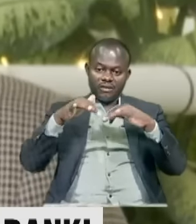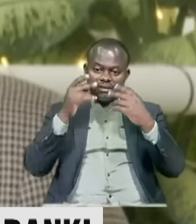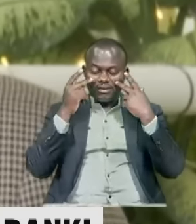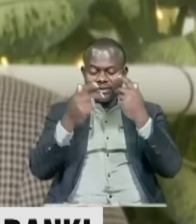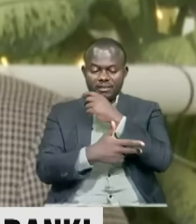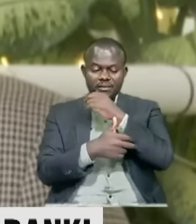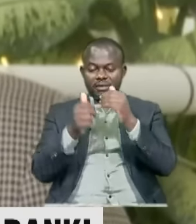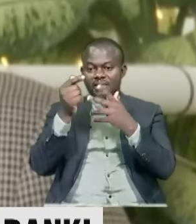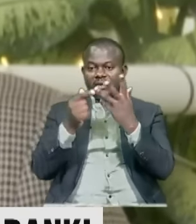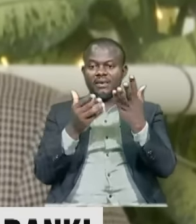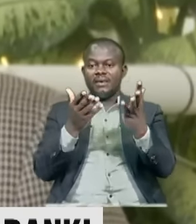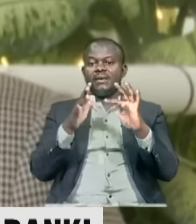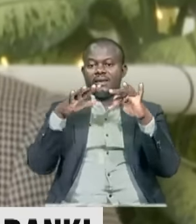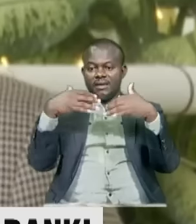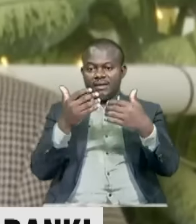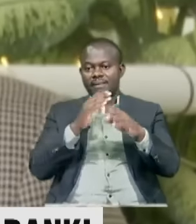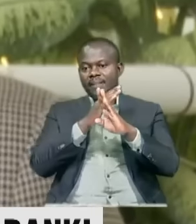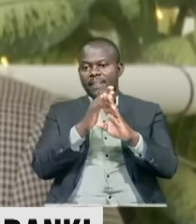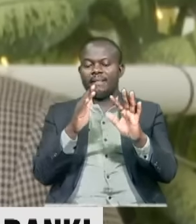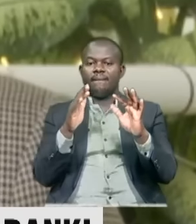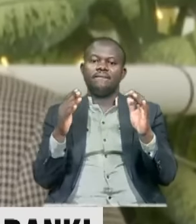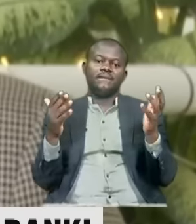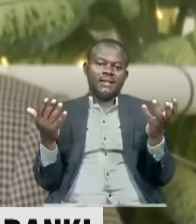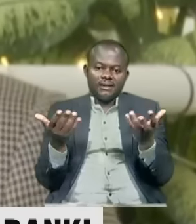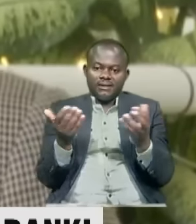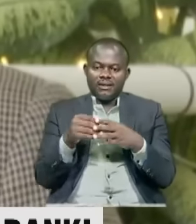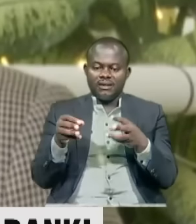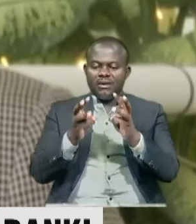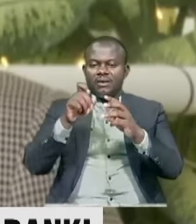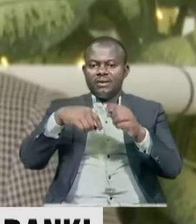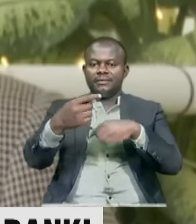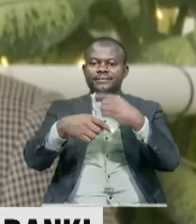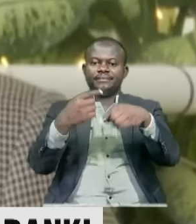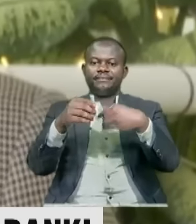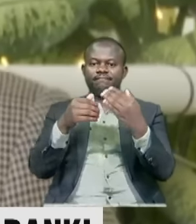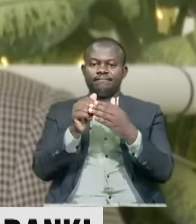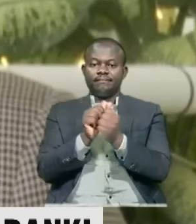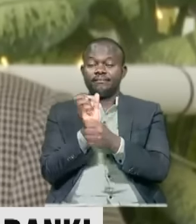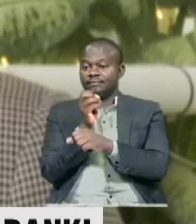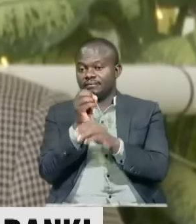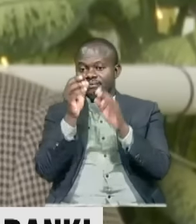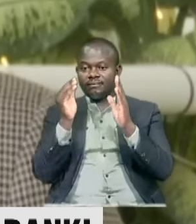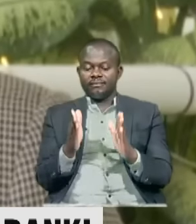bujura buhari ese turaburwanya gute ese uko tugomba gukomeza no kuburira